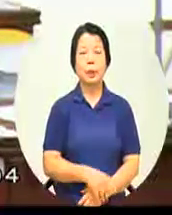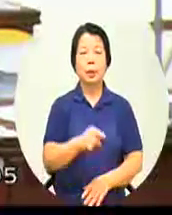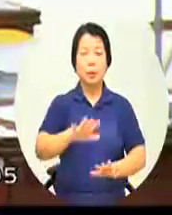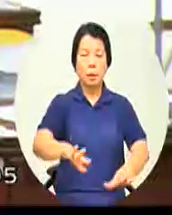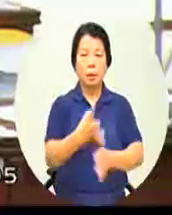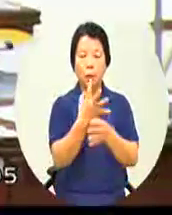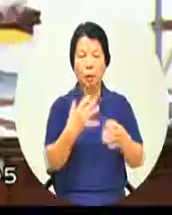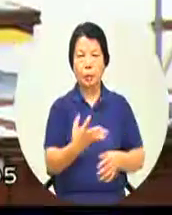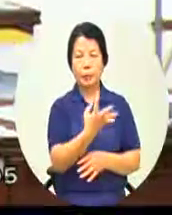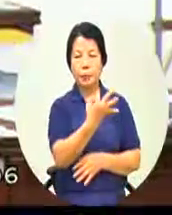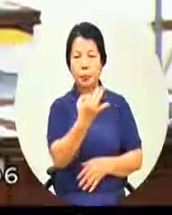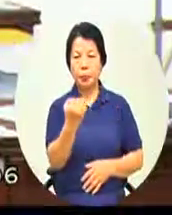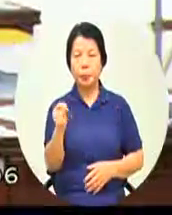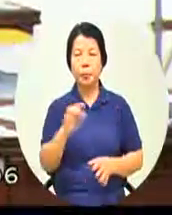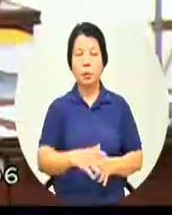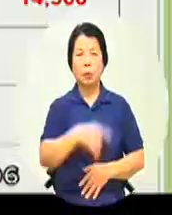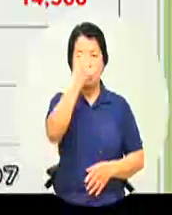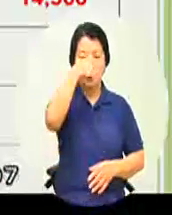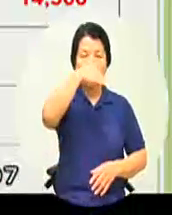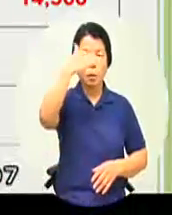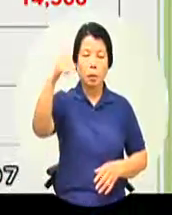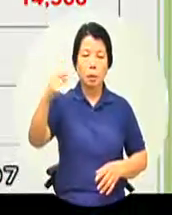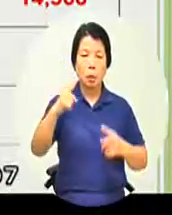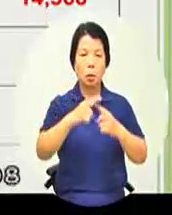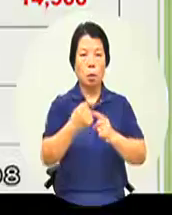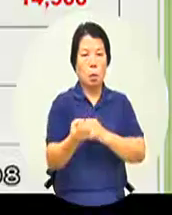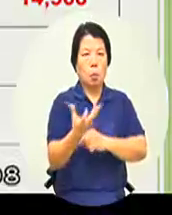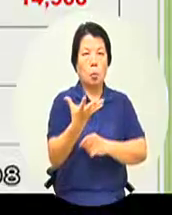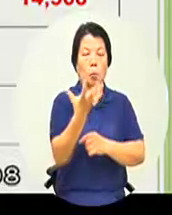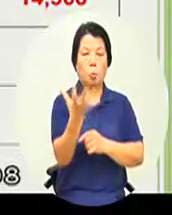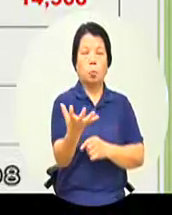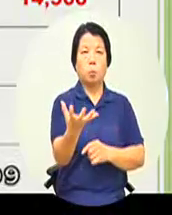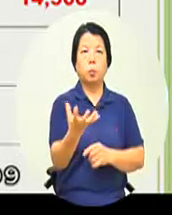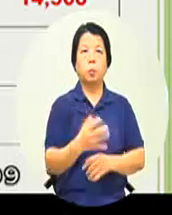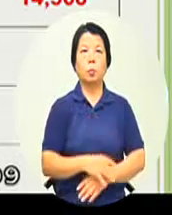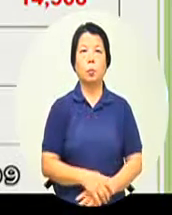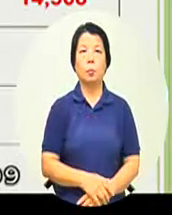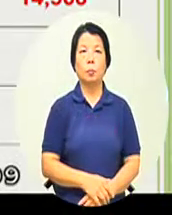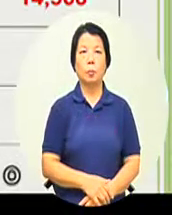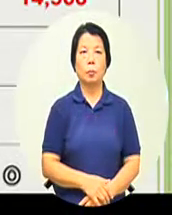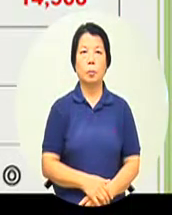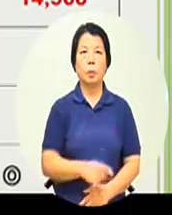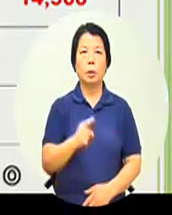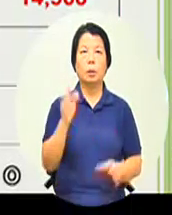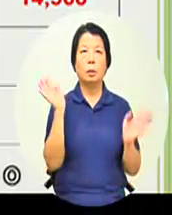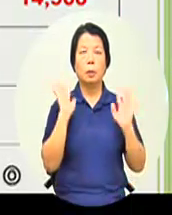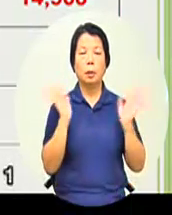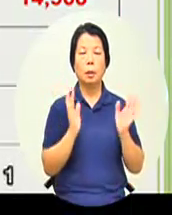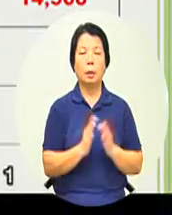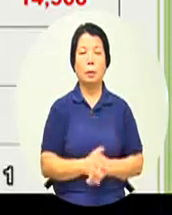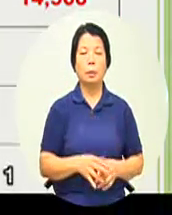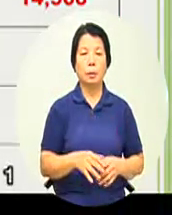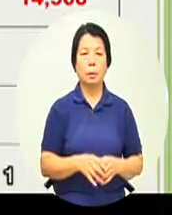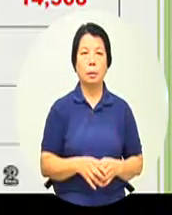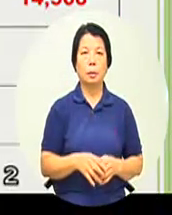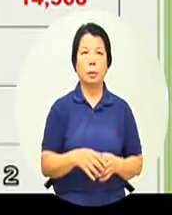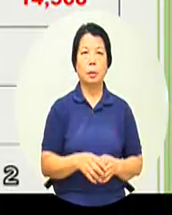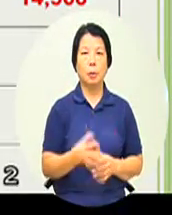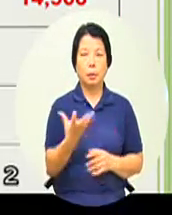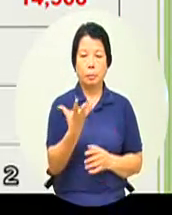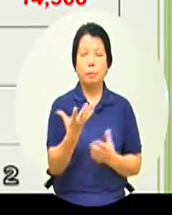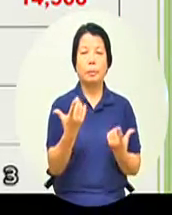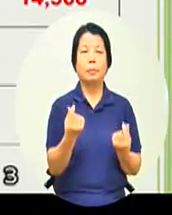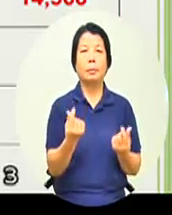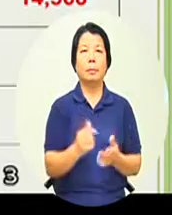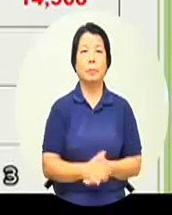啦。对不对？哦，洪山区的人口数上济啦，但是咱讲实，对不对？哦，你诶，囡仔诶，人数也上济啦。哦，